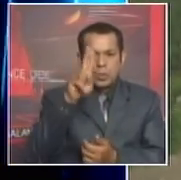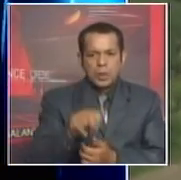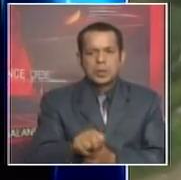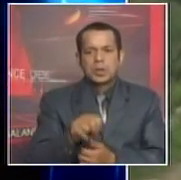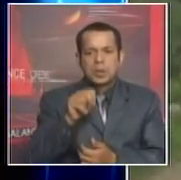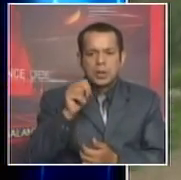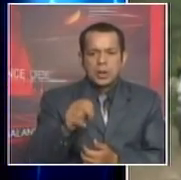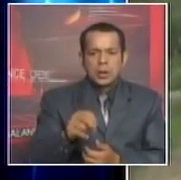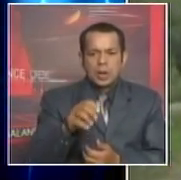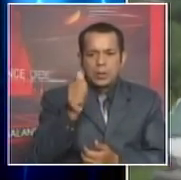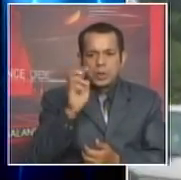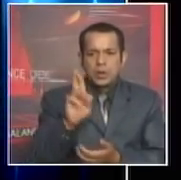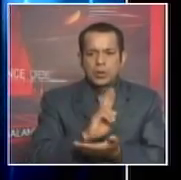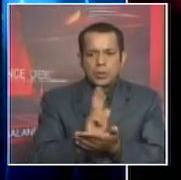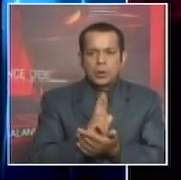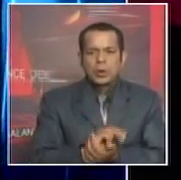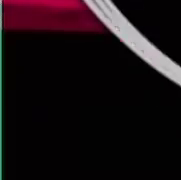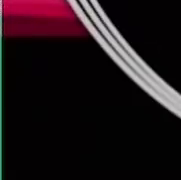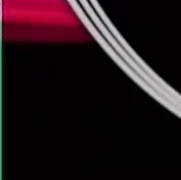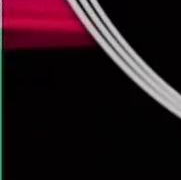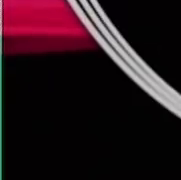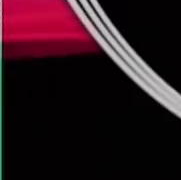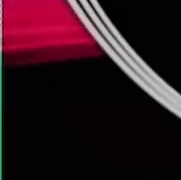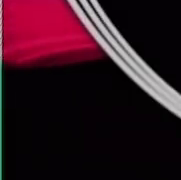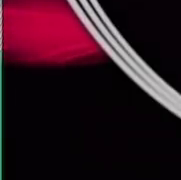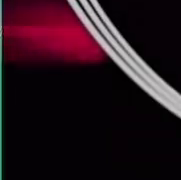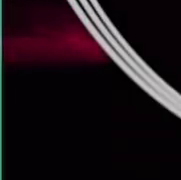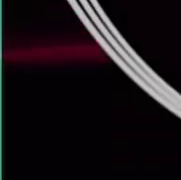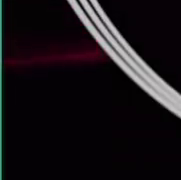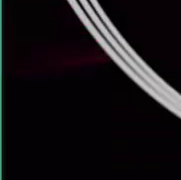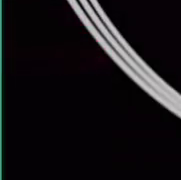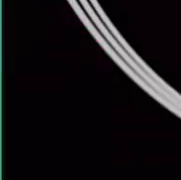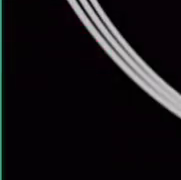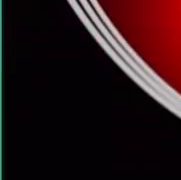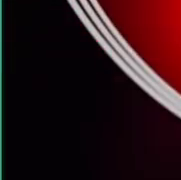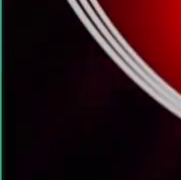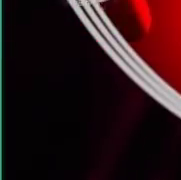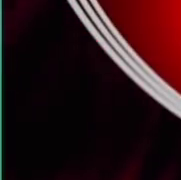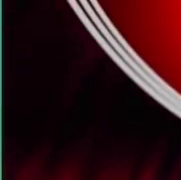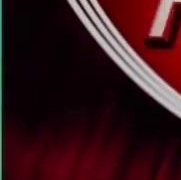विश्वकर्मा, नगरकोट, भक्तपुर। Hot News Express.